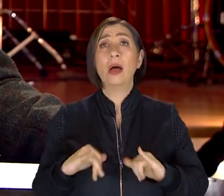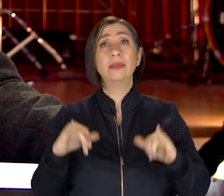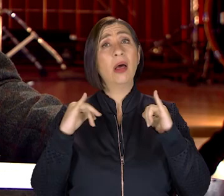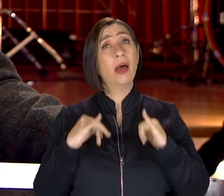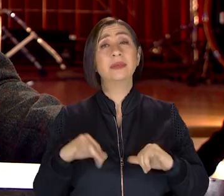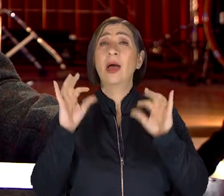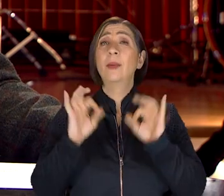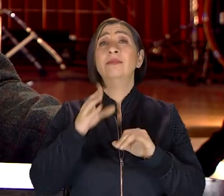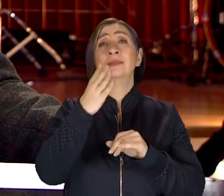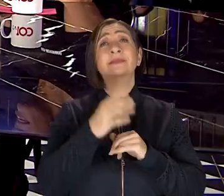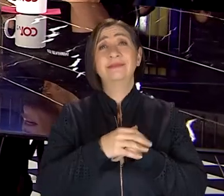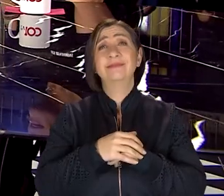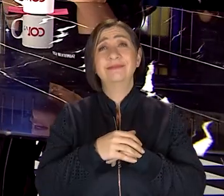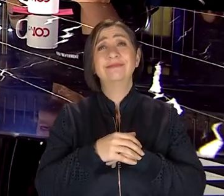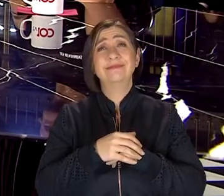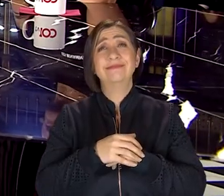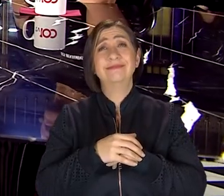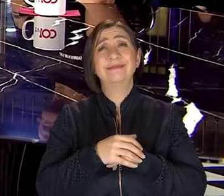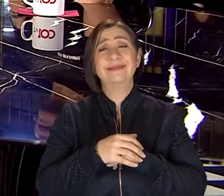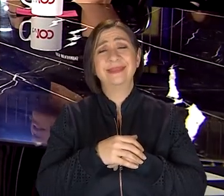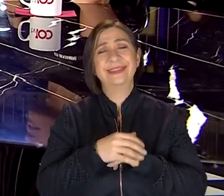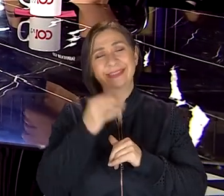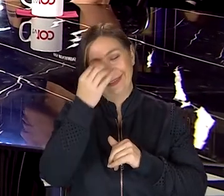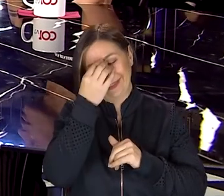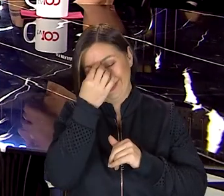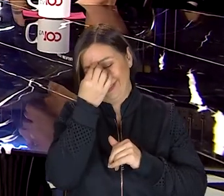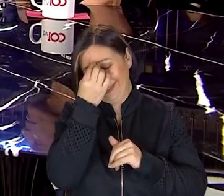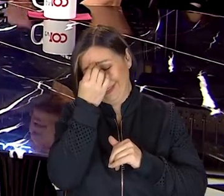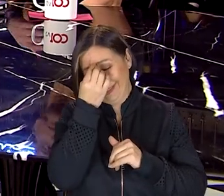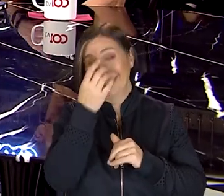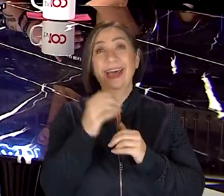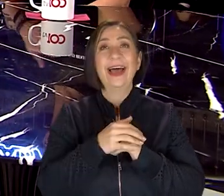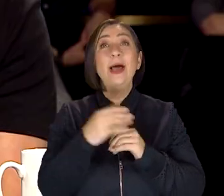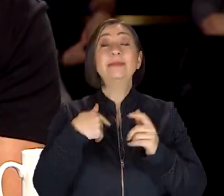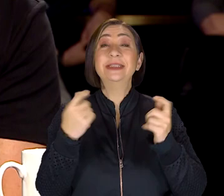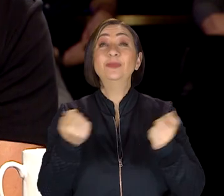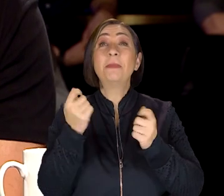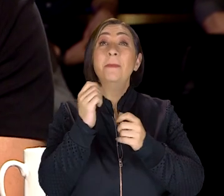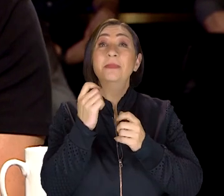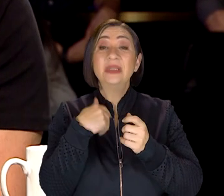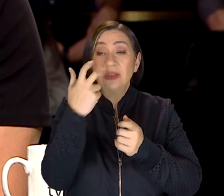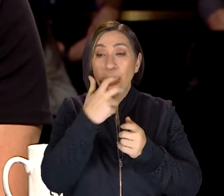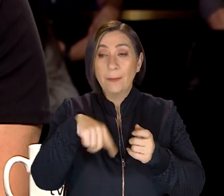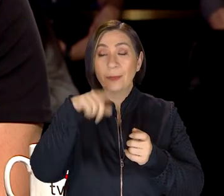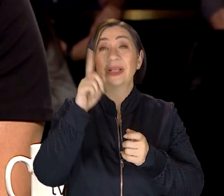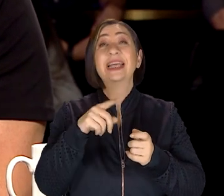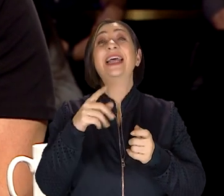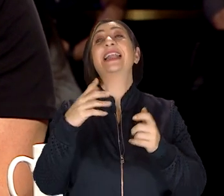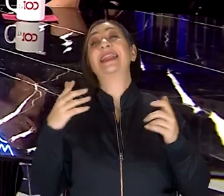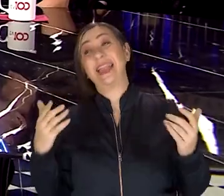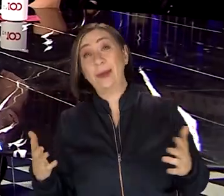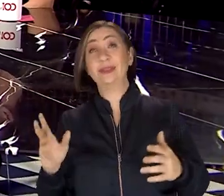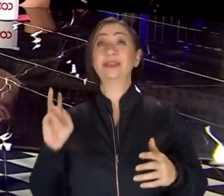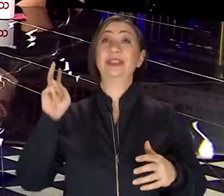hep rahatladın sen hayatın boyunca. Ya şimdi şöyle abi, bizim işimiz, mesleğimiz günün sonunda... Tabii baktığımız... abi